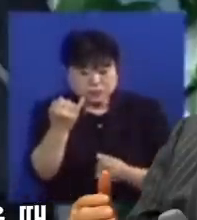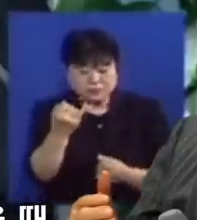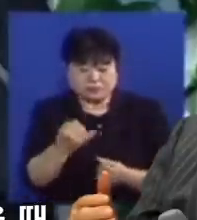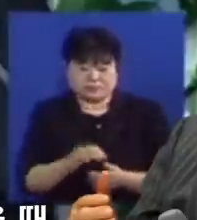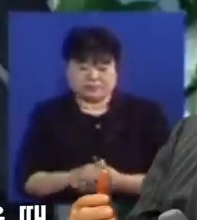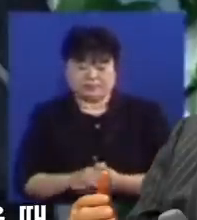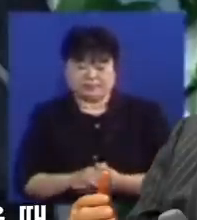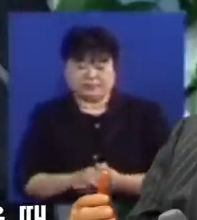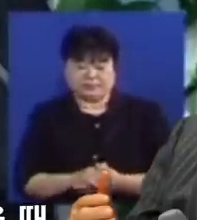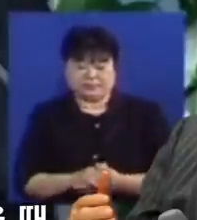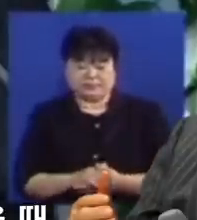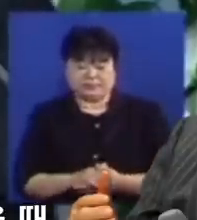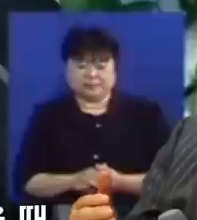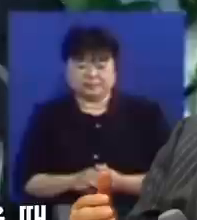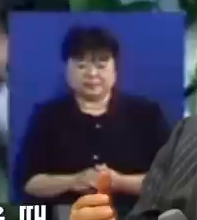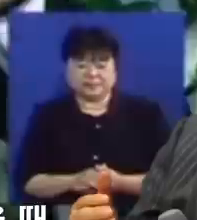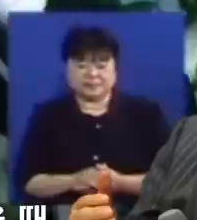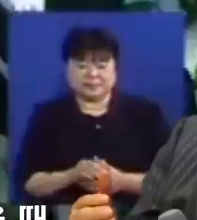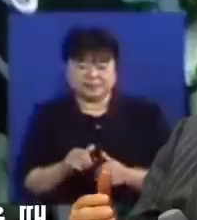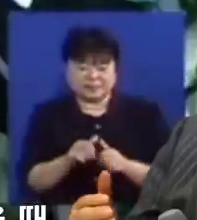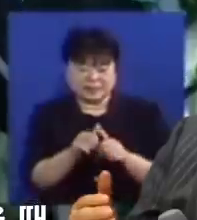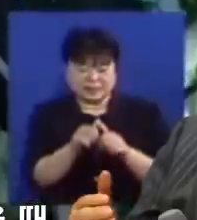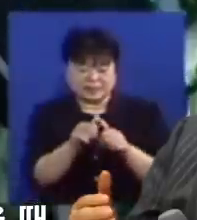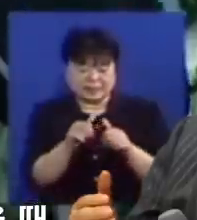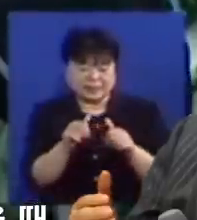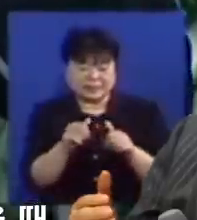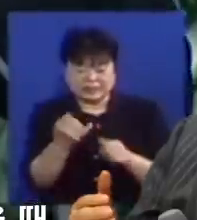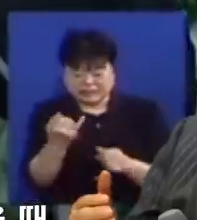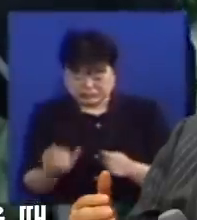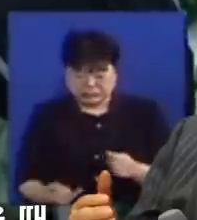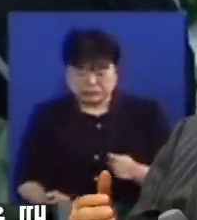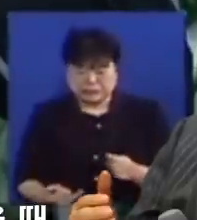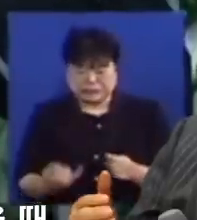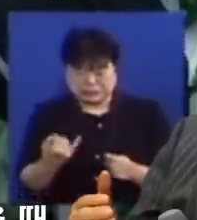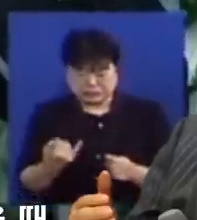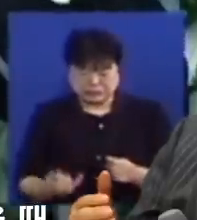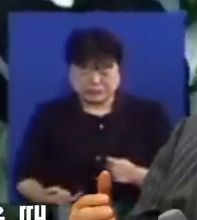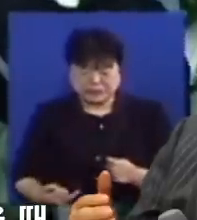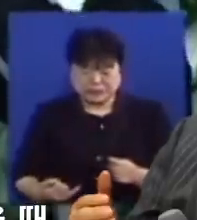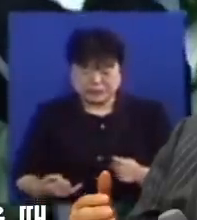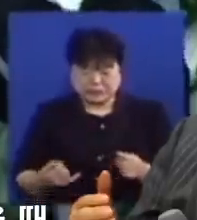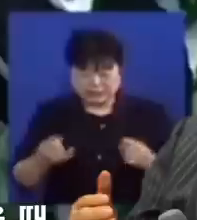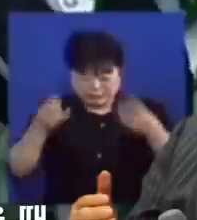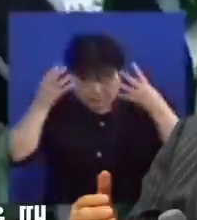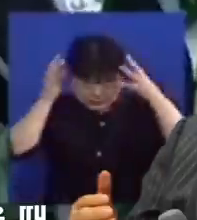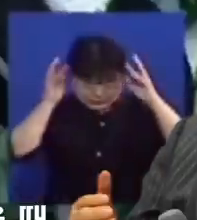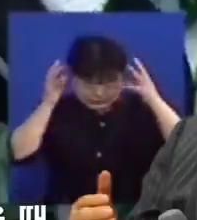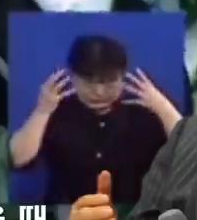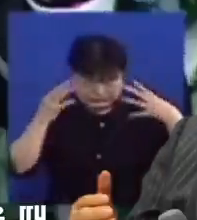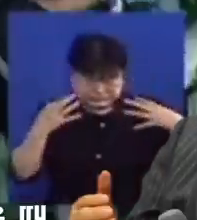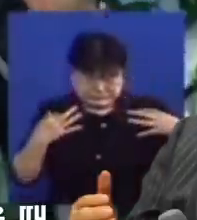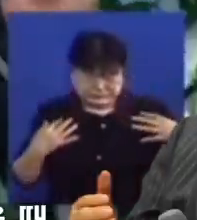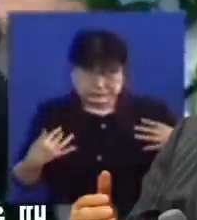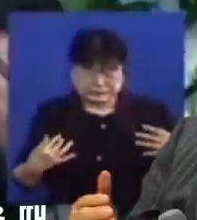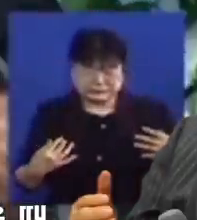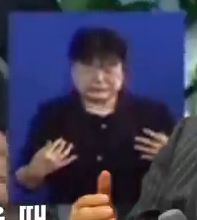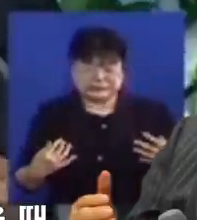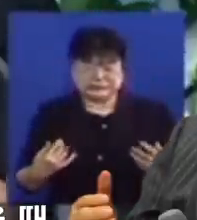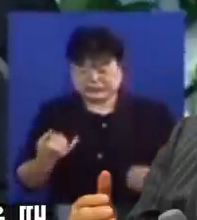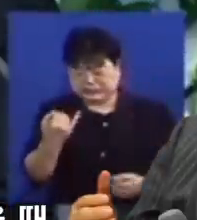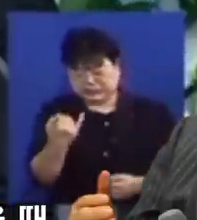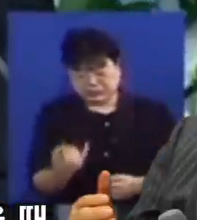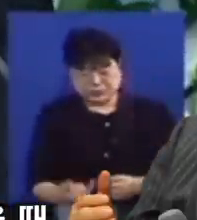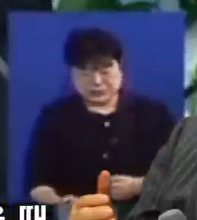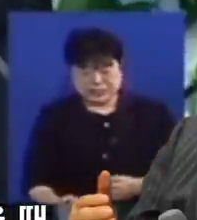소년이 그 여동생이 머리도 씻지 않고 아주 새집처럼 된 머리털을 간 그